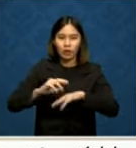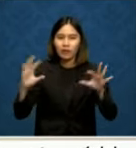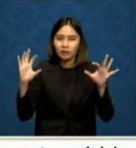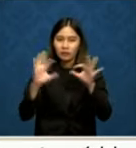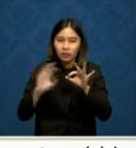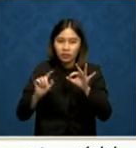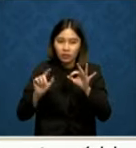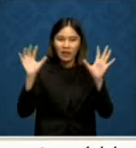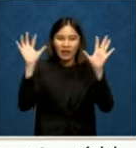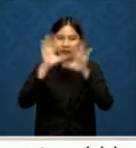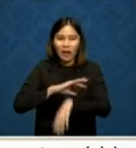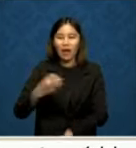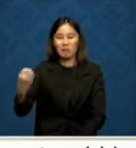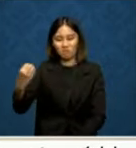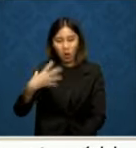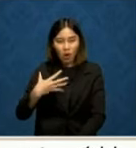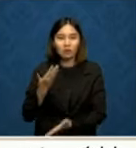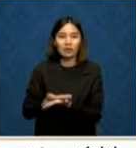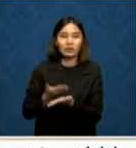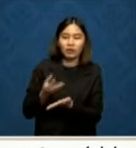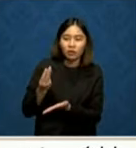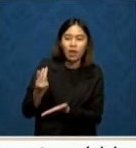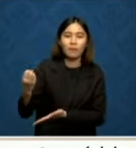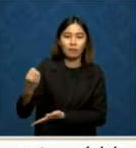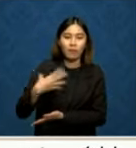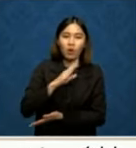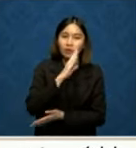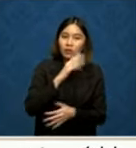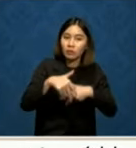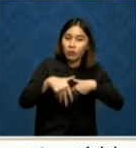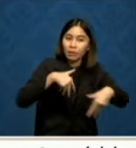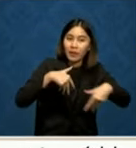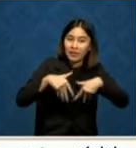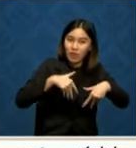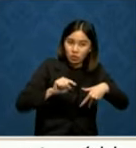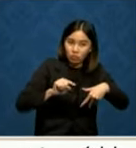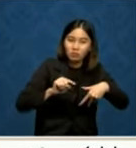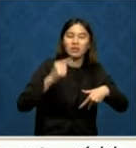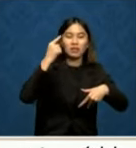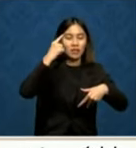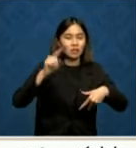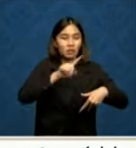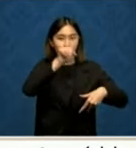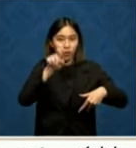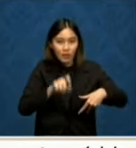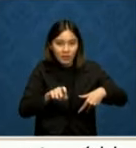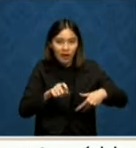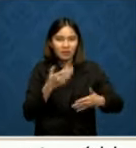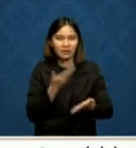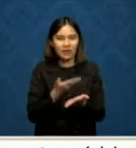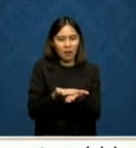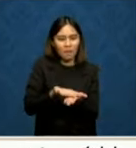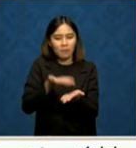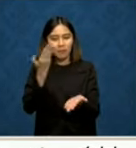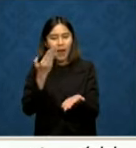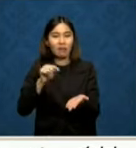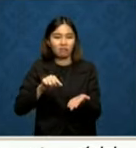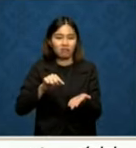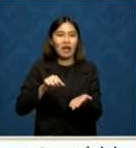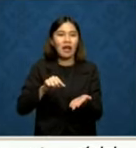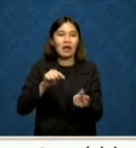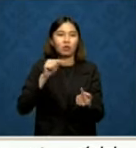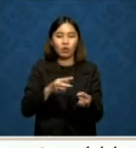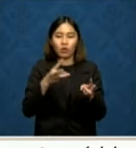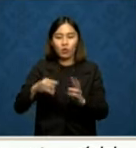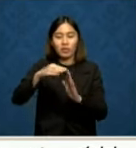ลักษณะที่ให้แ้งราคาแล้วก็ถ้าประชาชนสงสัย หรอมีราคาที่แพงก็ให้ใช